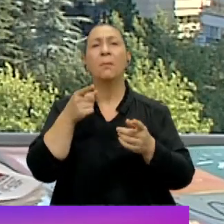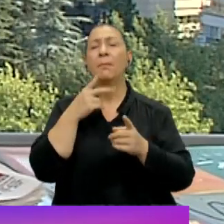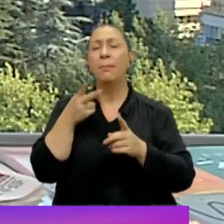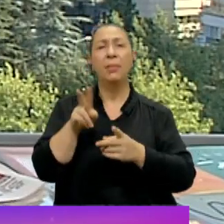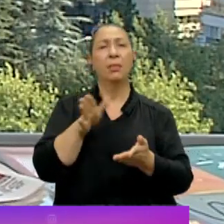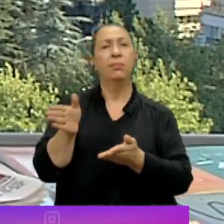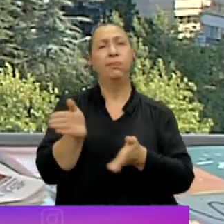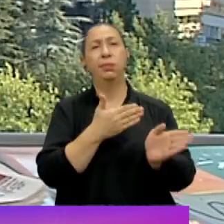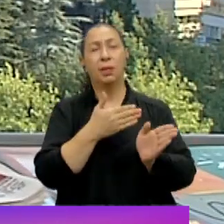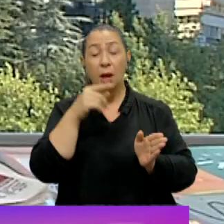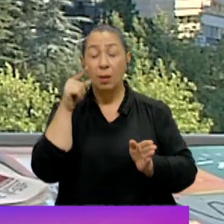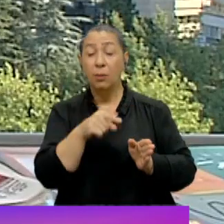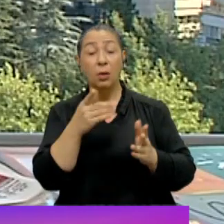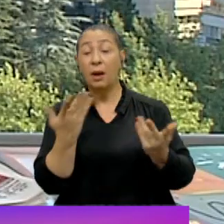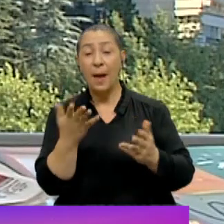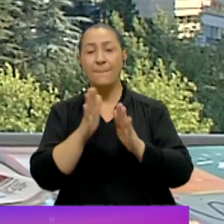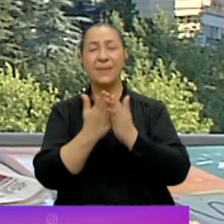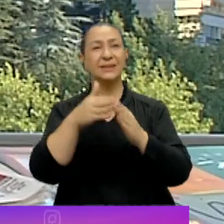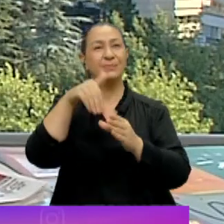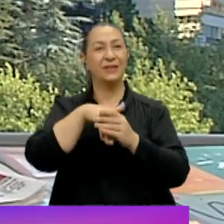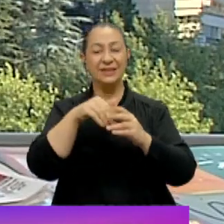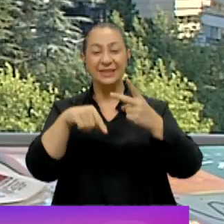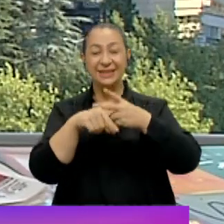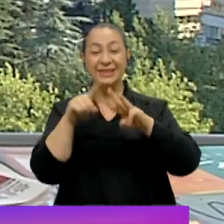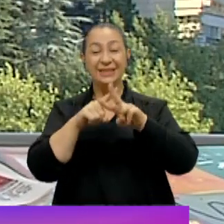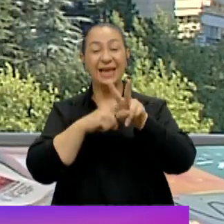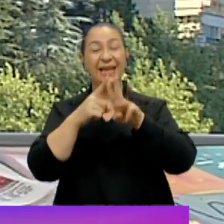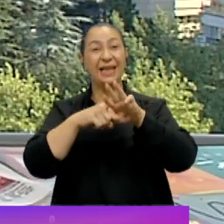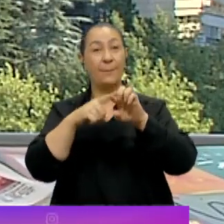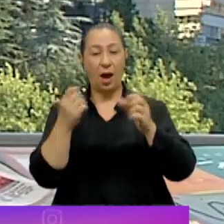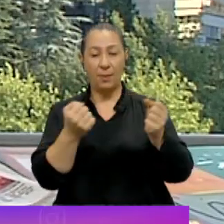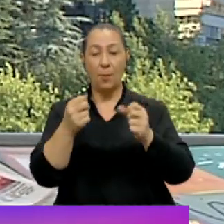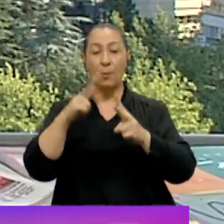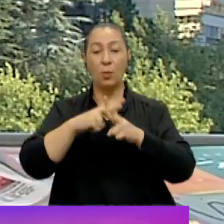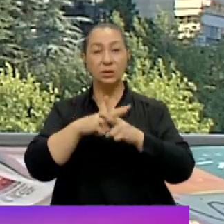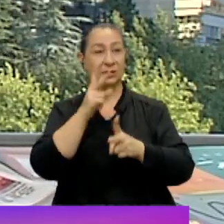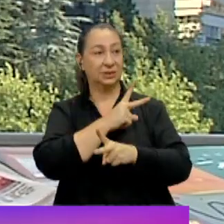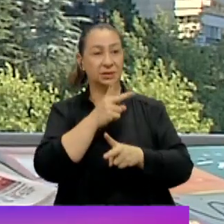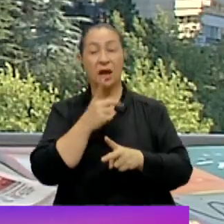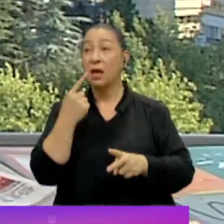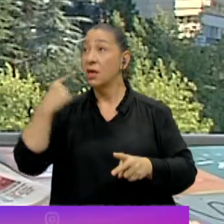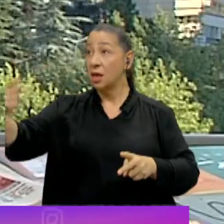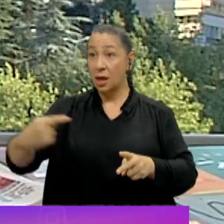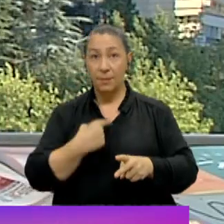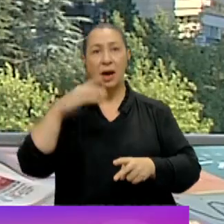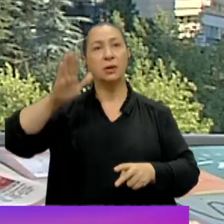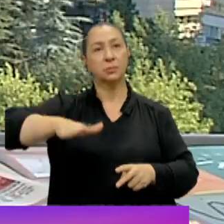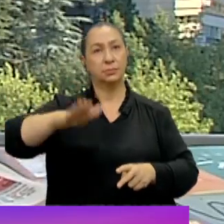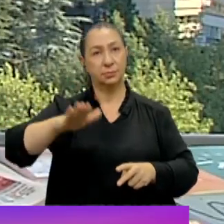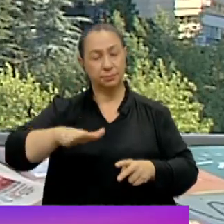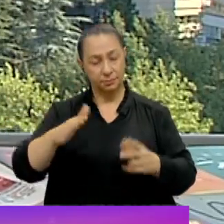çarpıtmaktadır. Bahse konu olayda Mersin Milletvekili Zeynep Gül Yılmaz'ın aracı polis memurlarınca ihbar üzerine